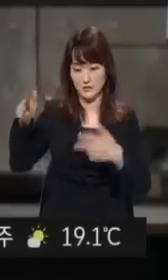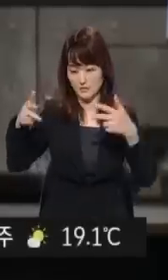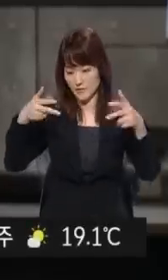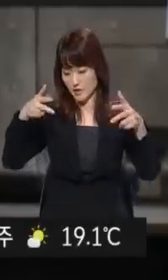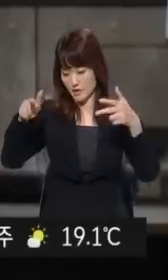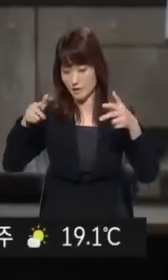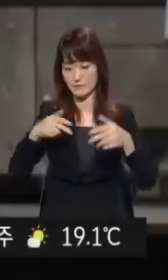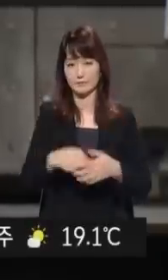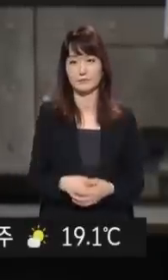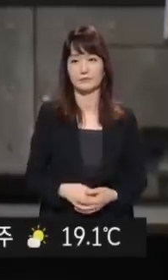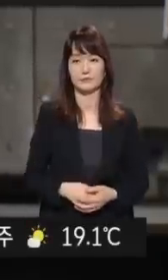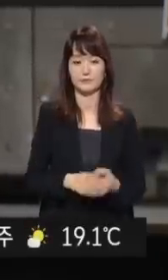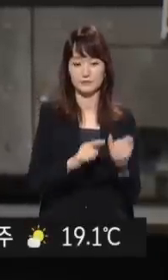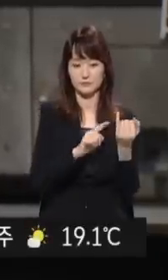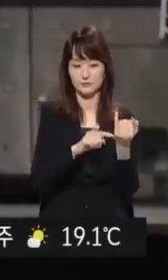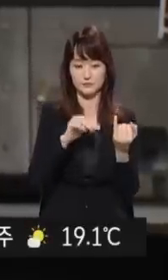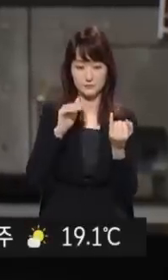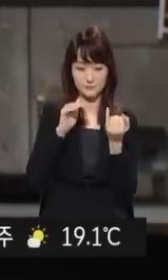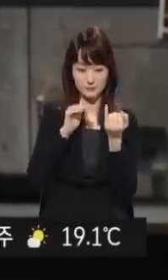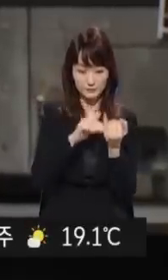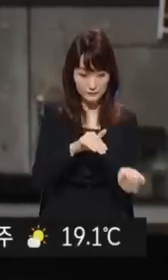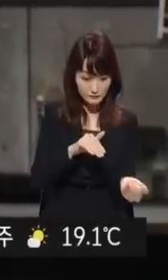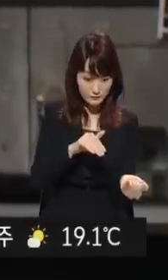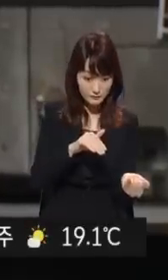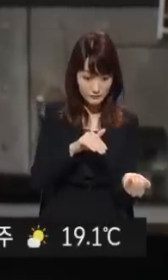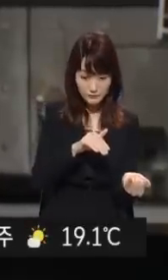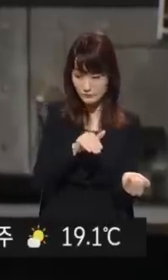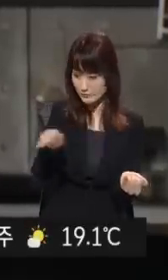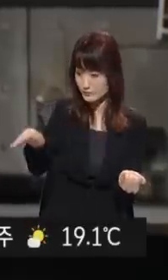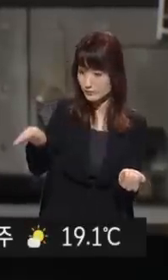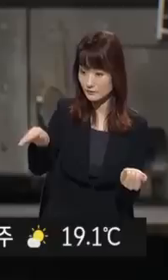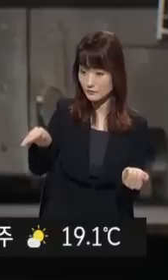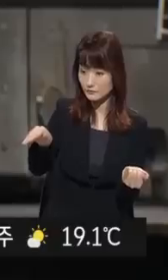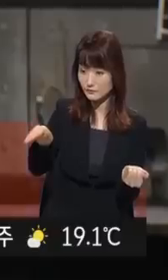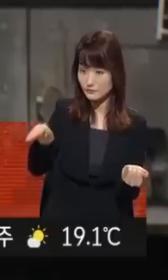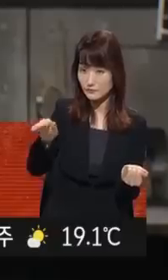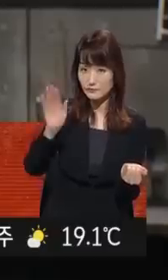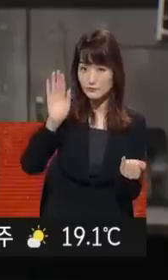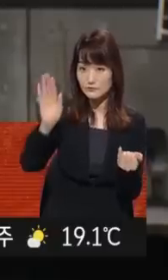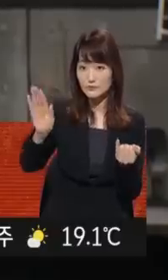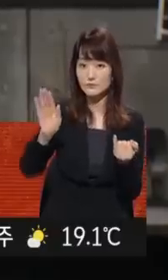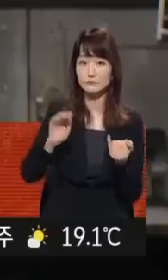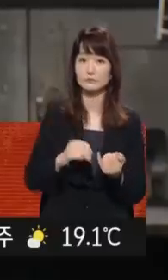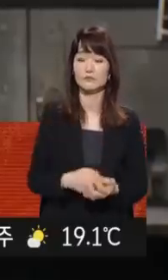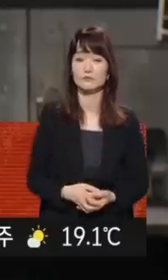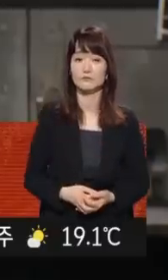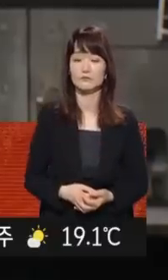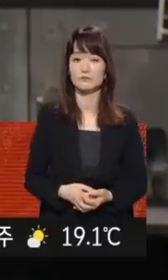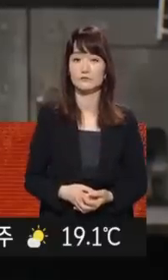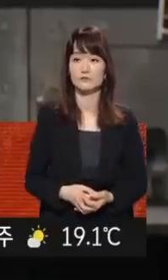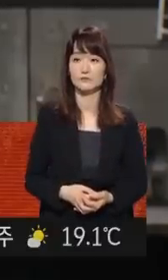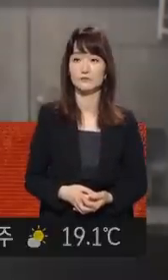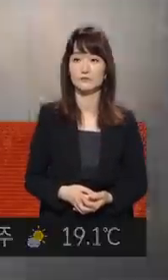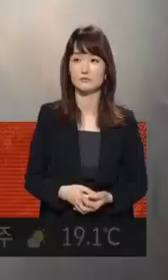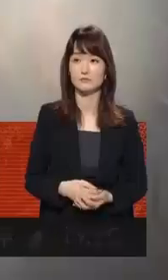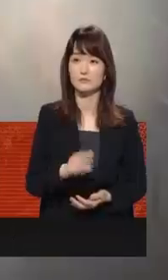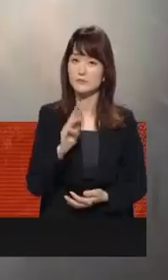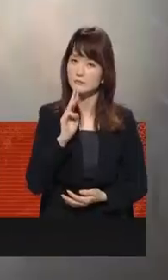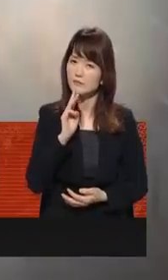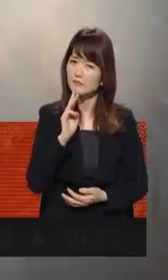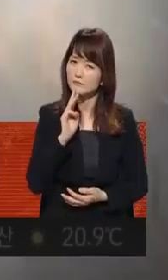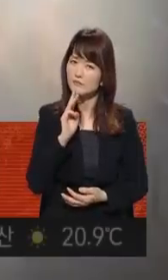됐습니다이 여성을 치고 바로 뺑소니 도망을 간 이후에 사실은이 3분 정도